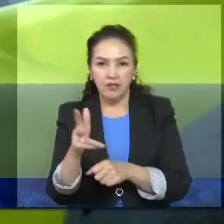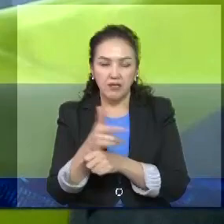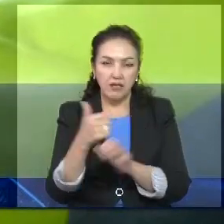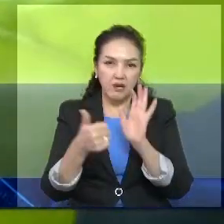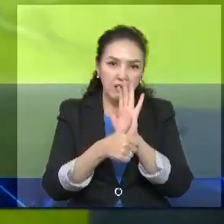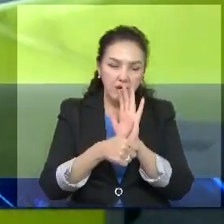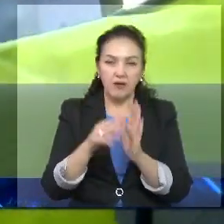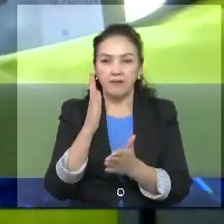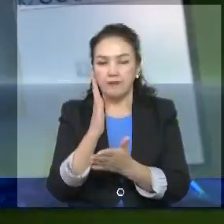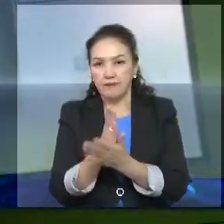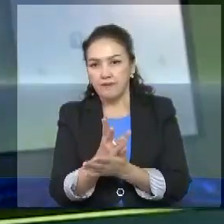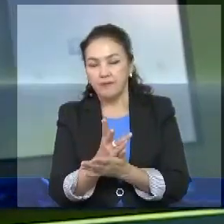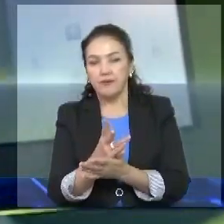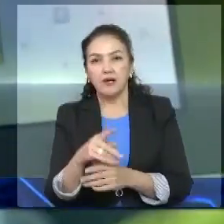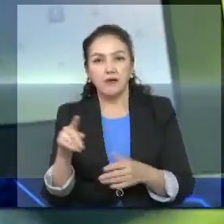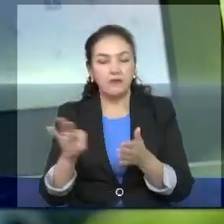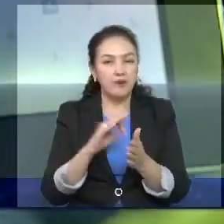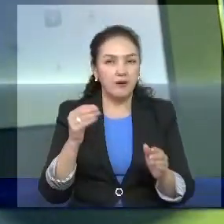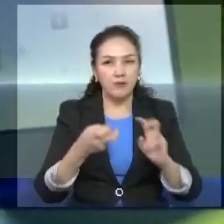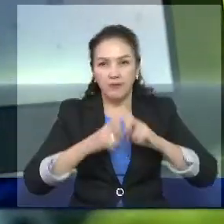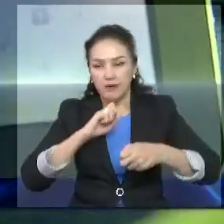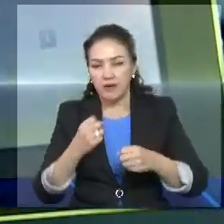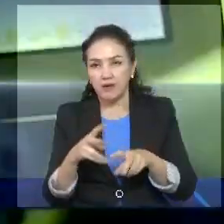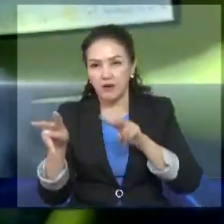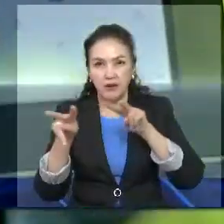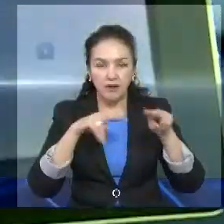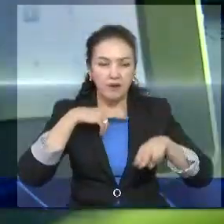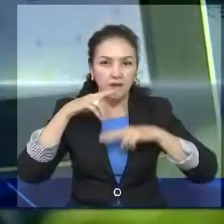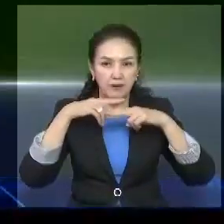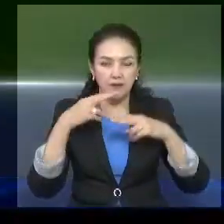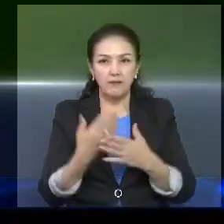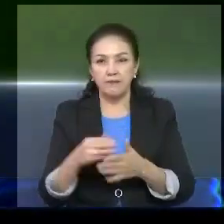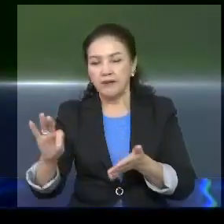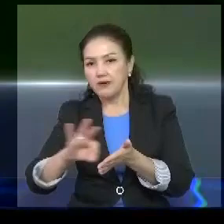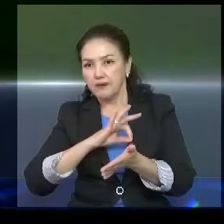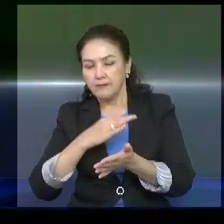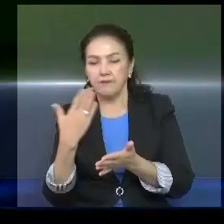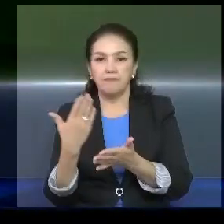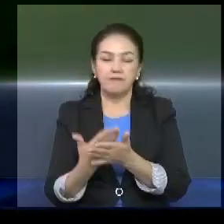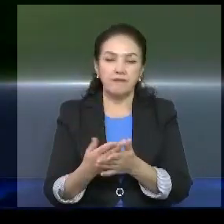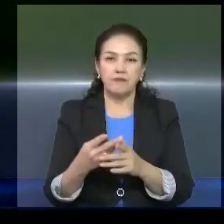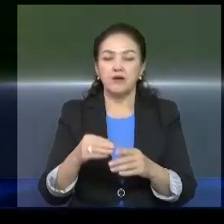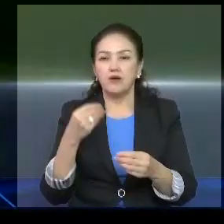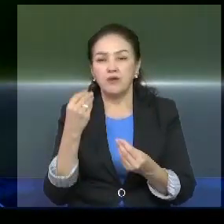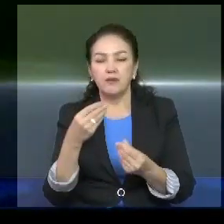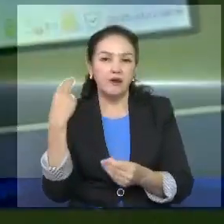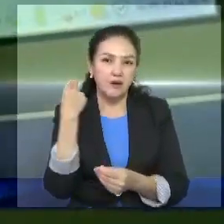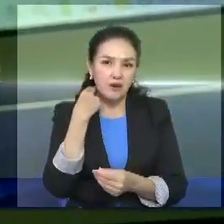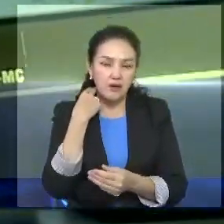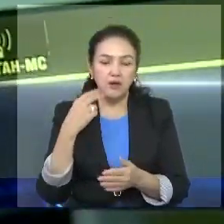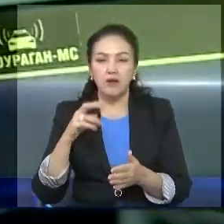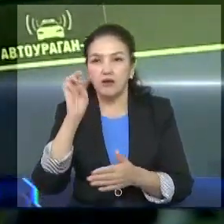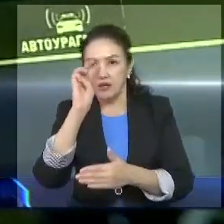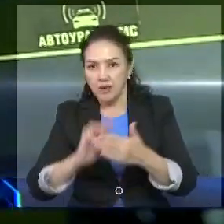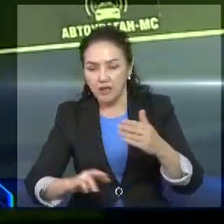6 бейнебақылау камерасы бірде-бір бұзушылықты назардан тыс қалдырмайды. Жылдамдықты асырғанды төленбеген айыппұл